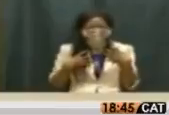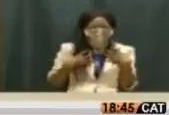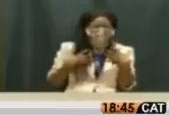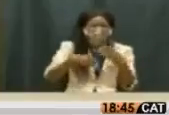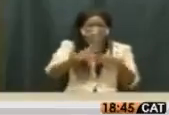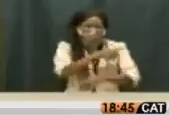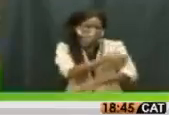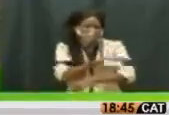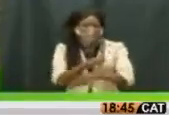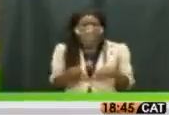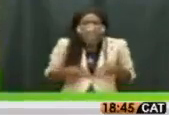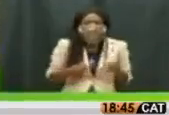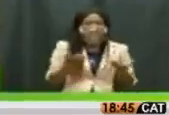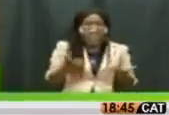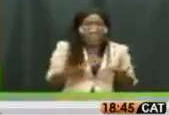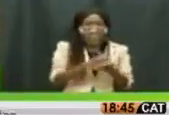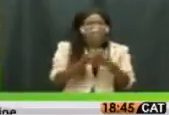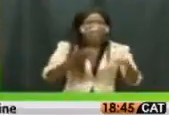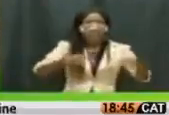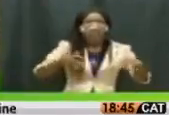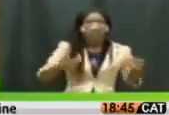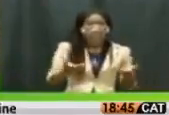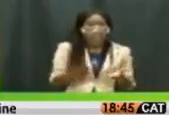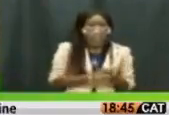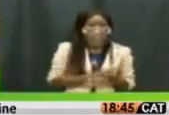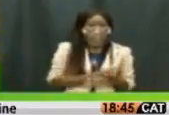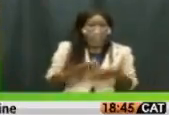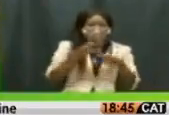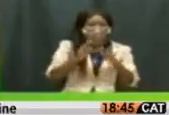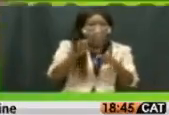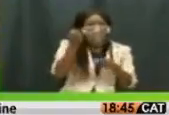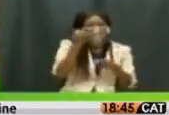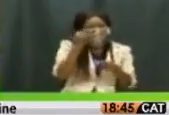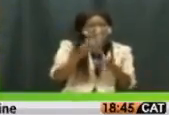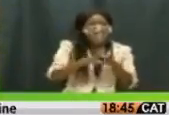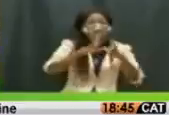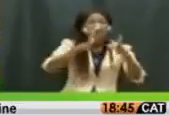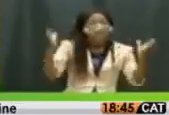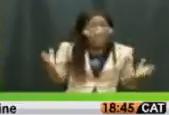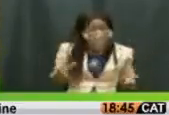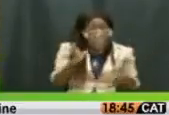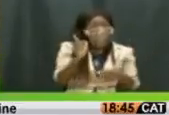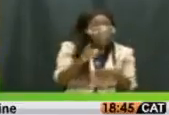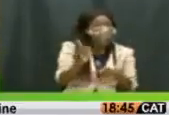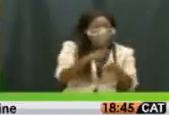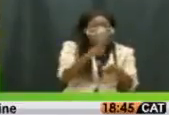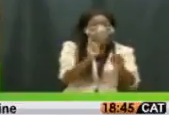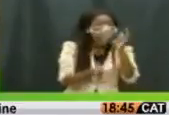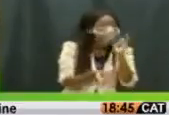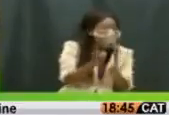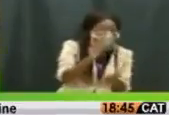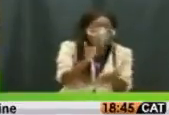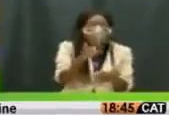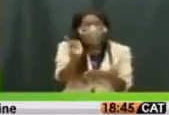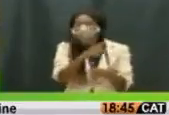kuti uchimatenda ajalowera kwambiri ulibe choice ama kapita uchipatala munthu oti wafoka